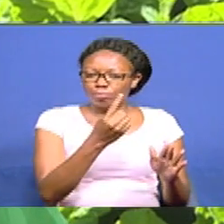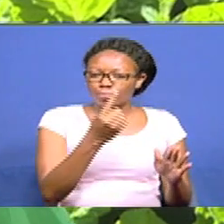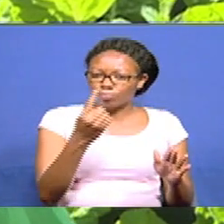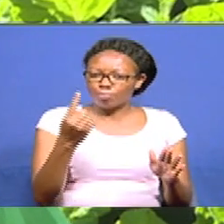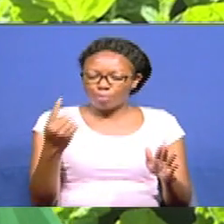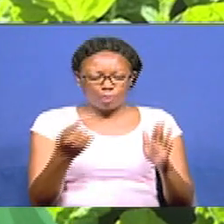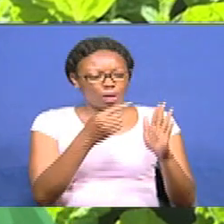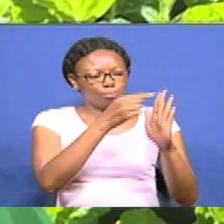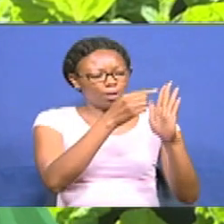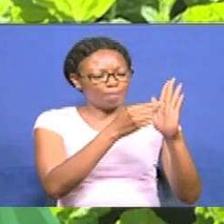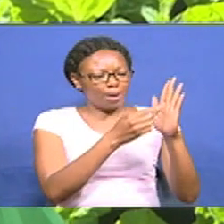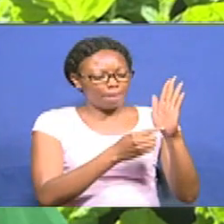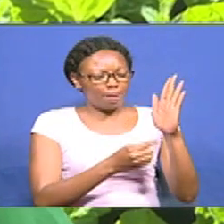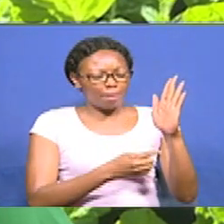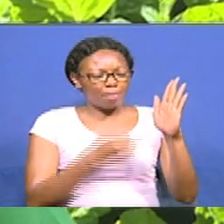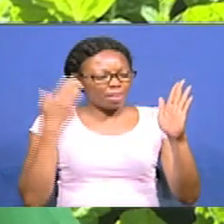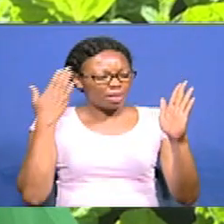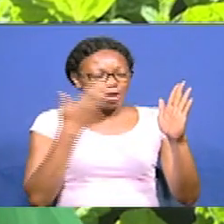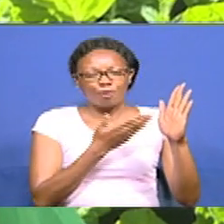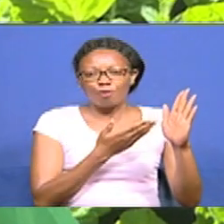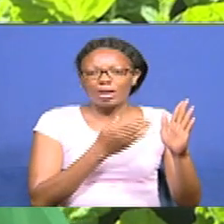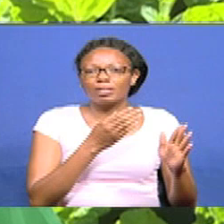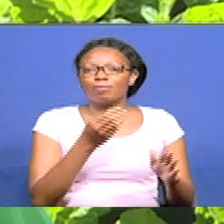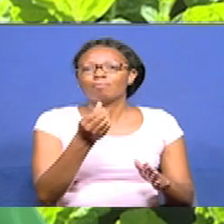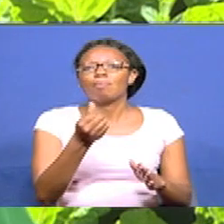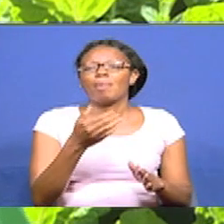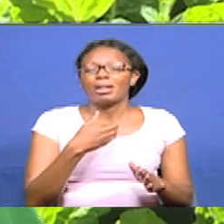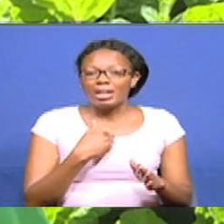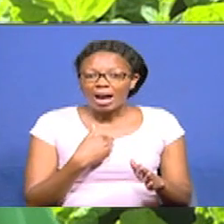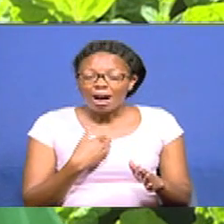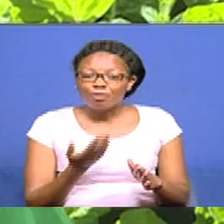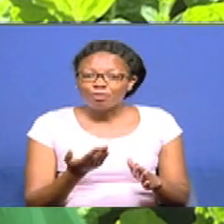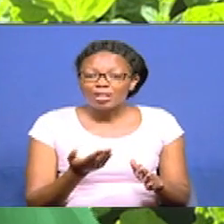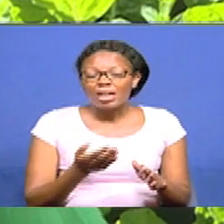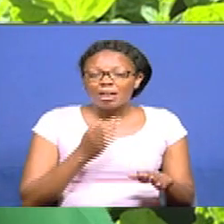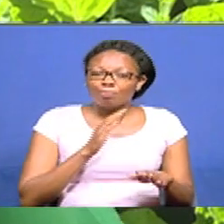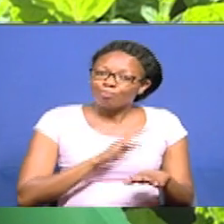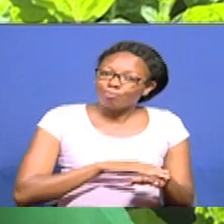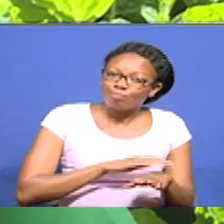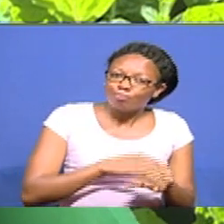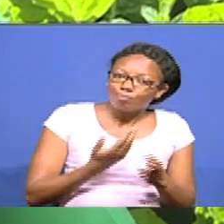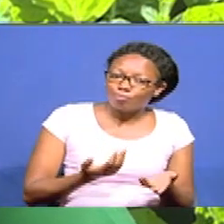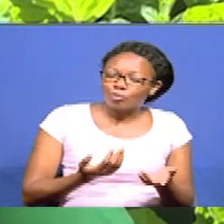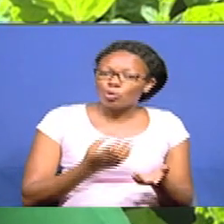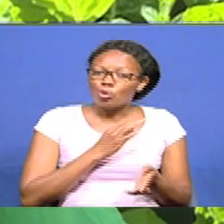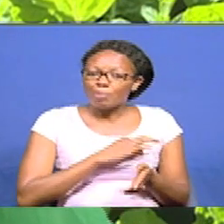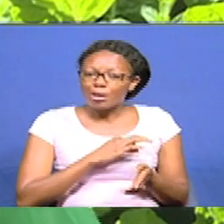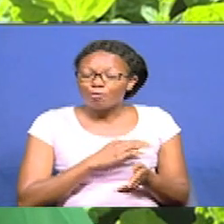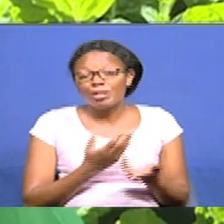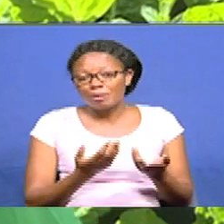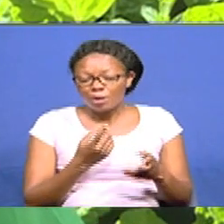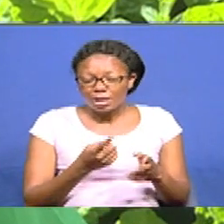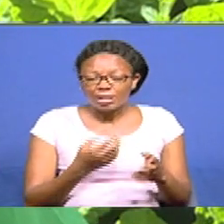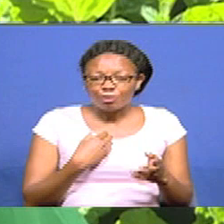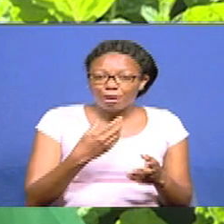pesa. Juu kilimo haitaki mambo mingi, ni ukue na capital, ukue na ile maarifa